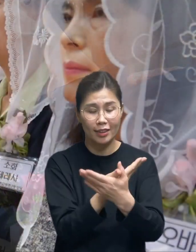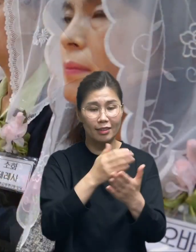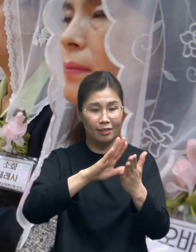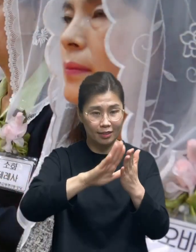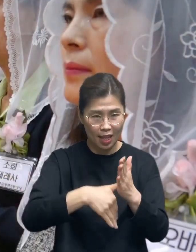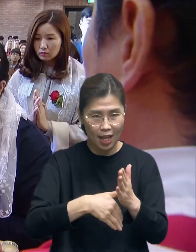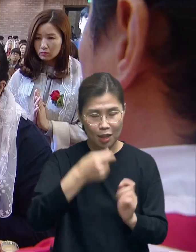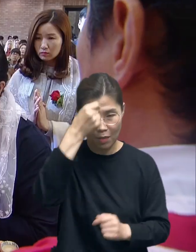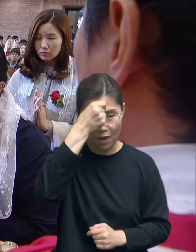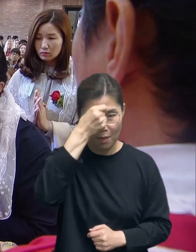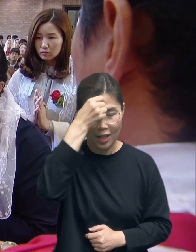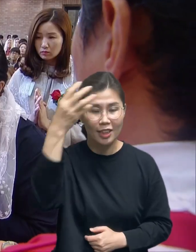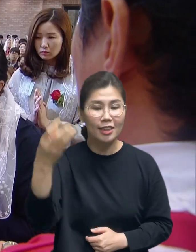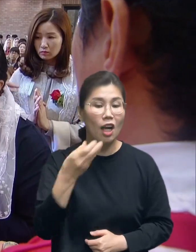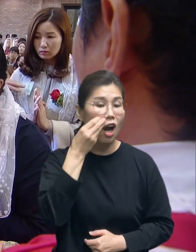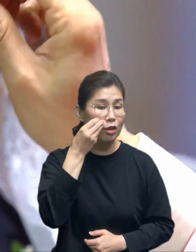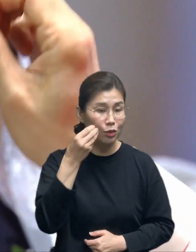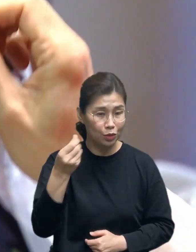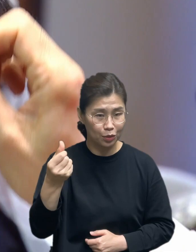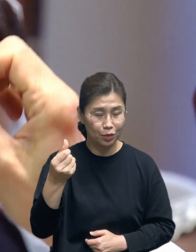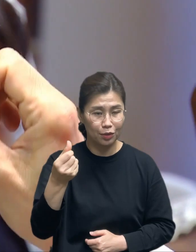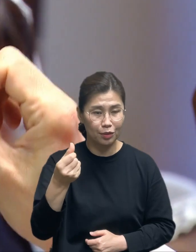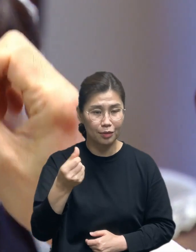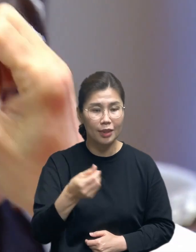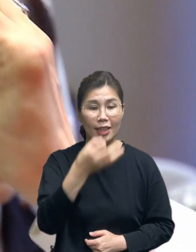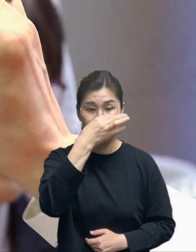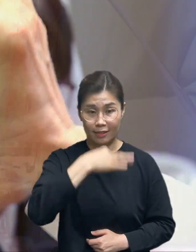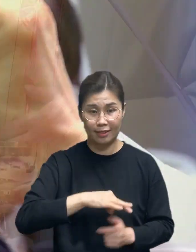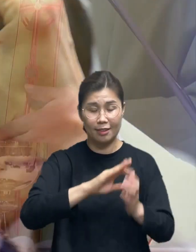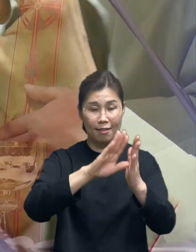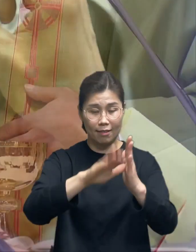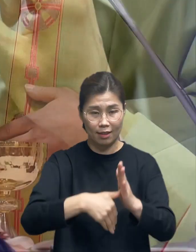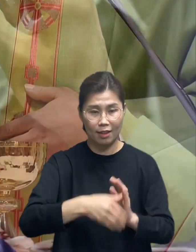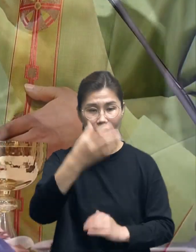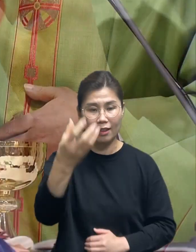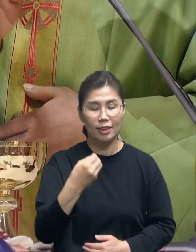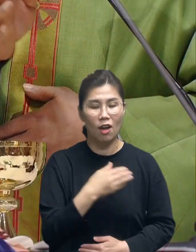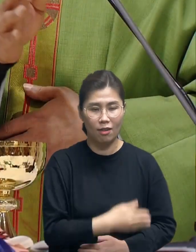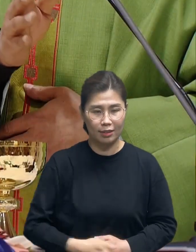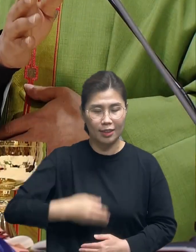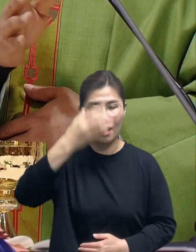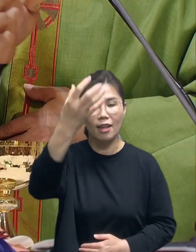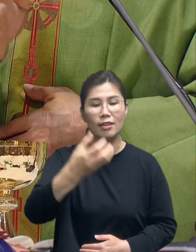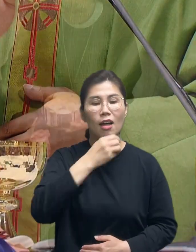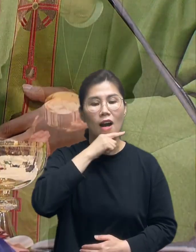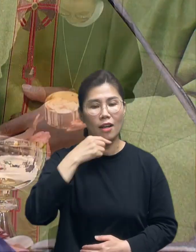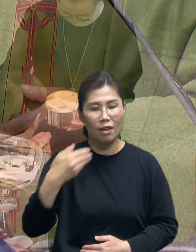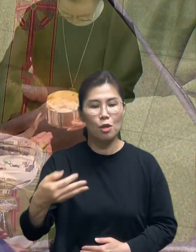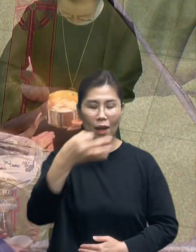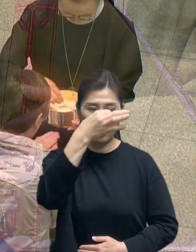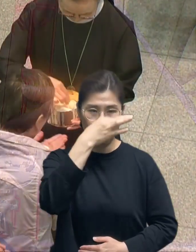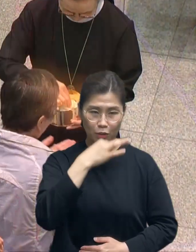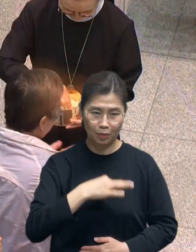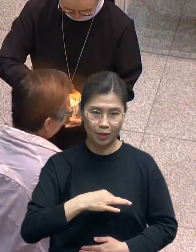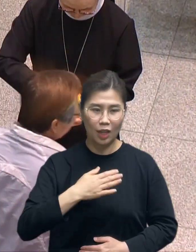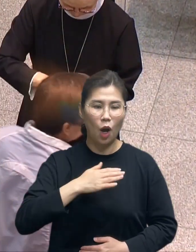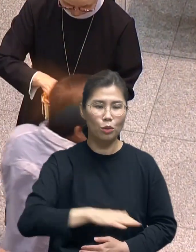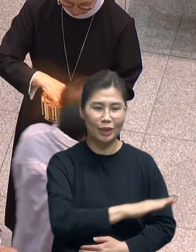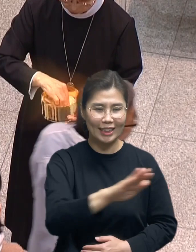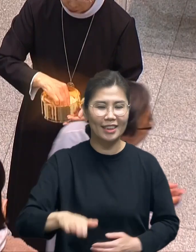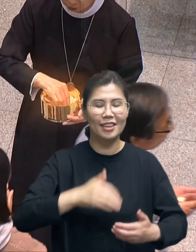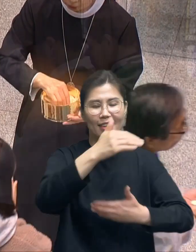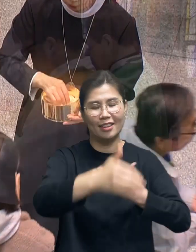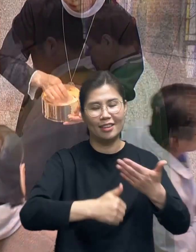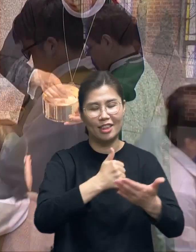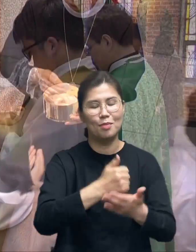견진 성사 때는 우리의 이마 위에 바르는 성유를 통해서 성체 성사 안에서는 성체와 성혈을